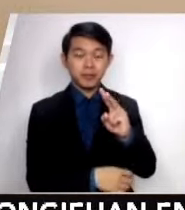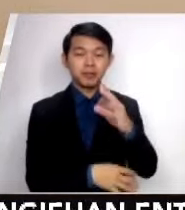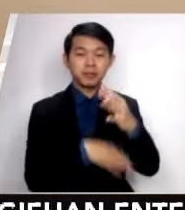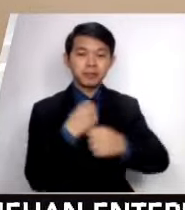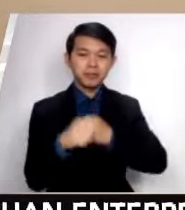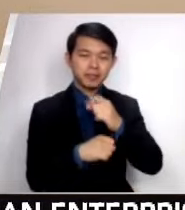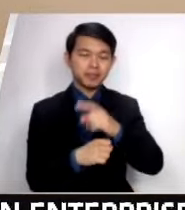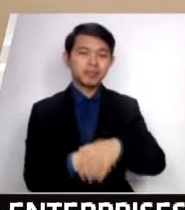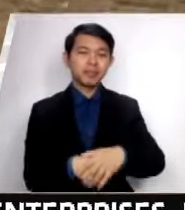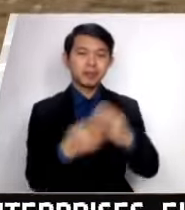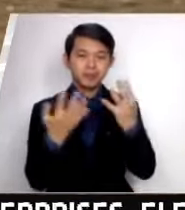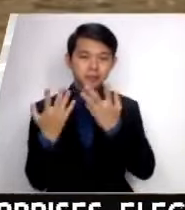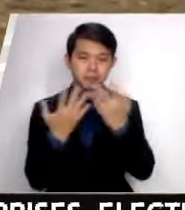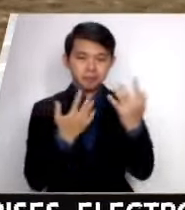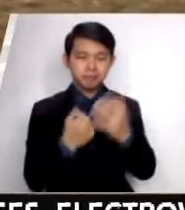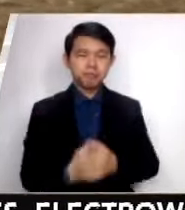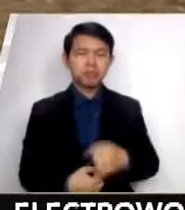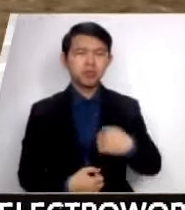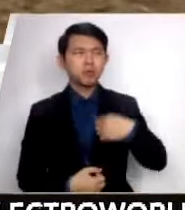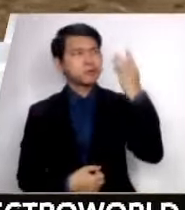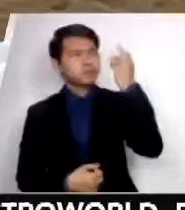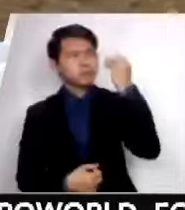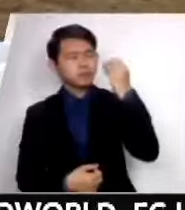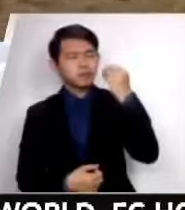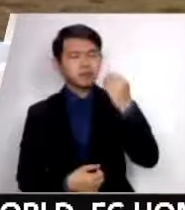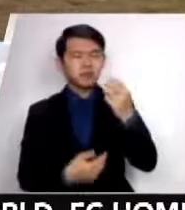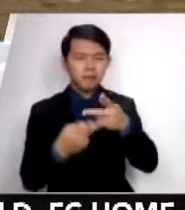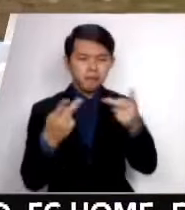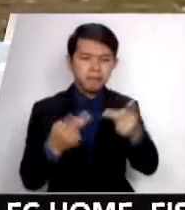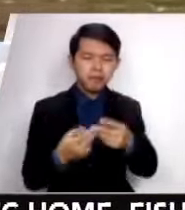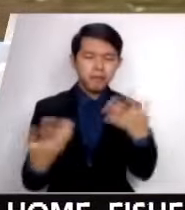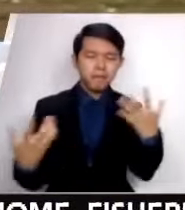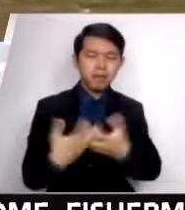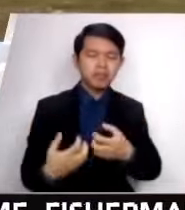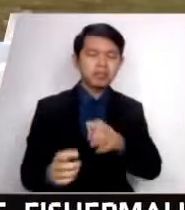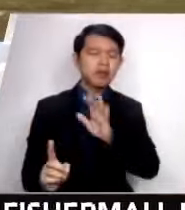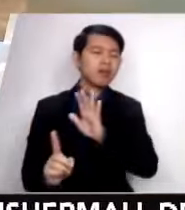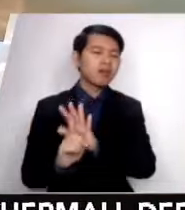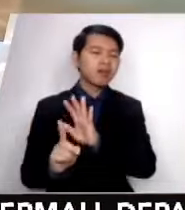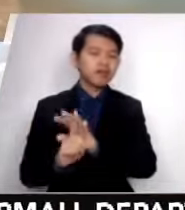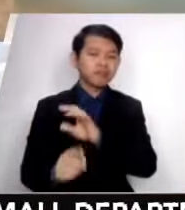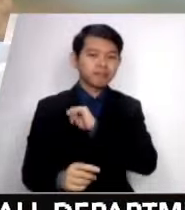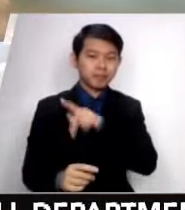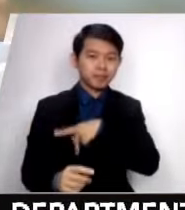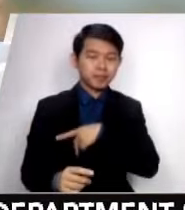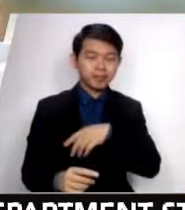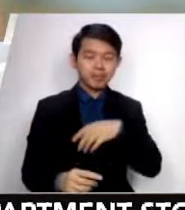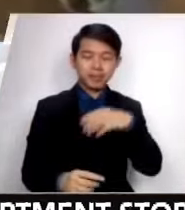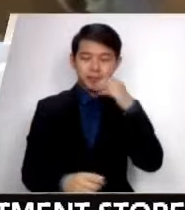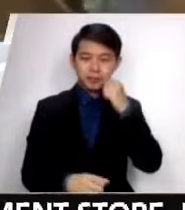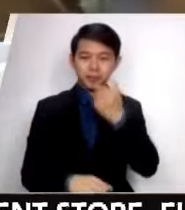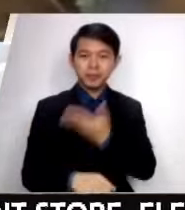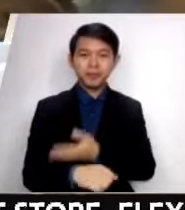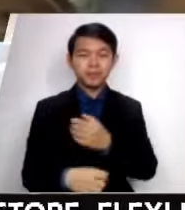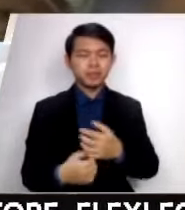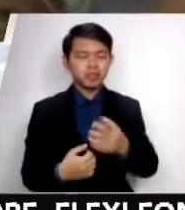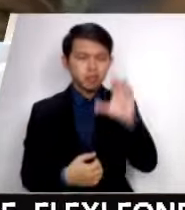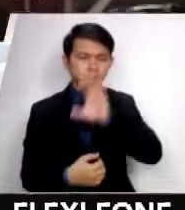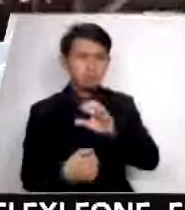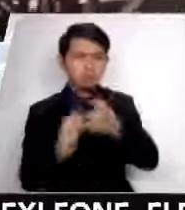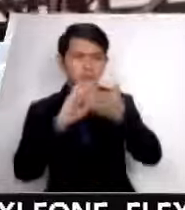na babagay dun sa personality niya. So naghanap ako ng medyo peaceful and quiet and calm na